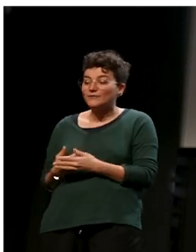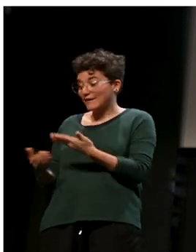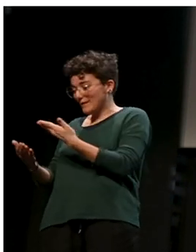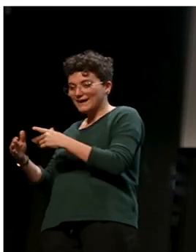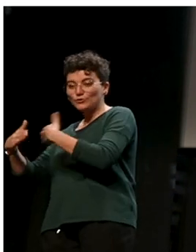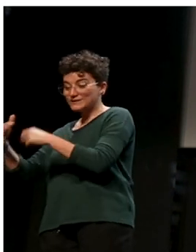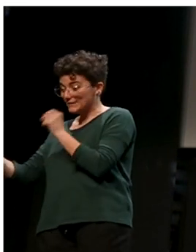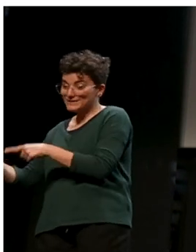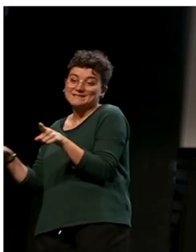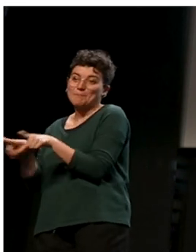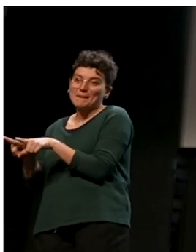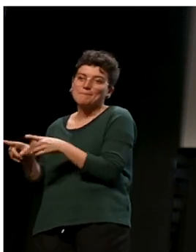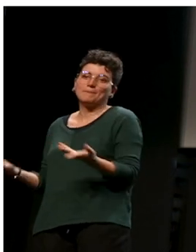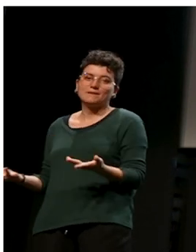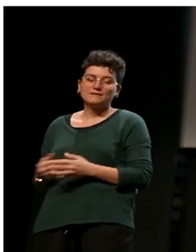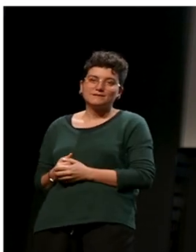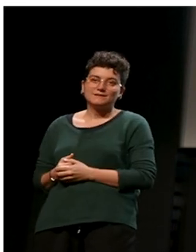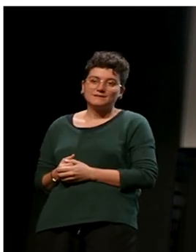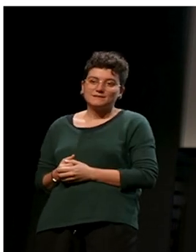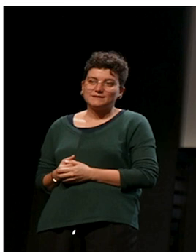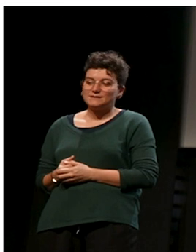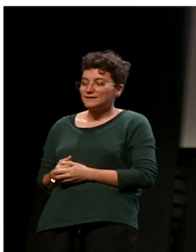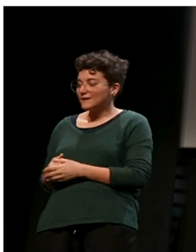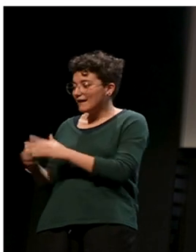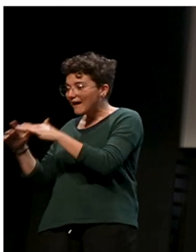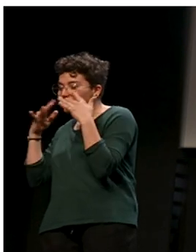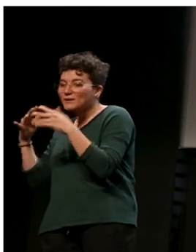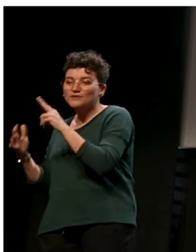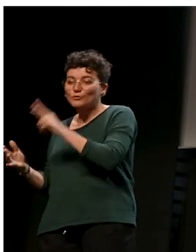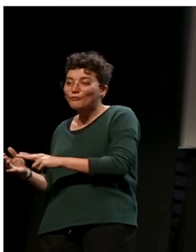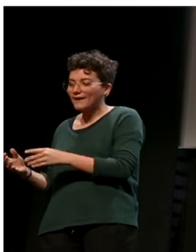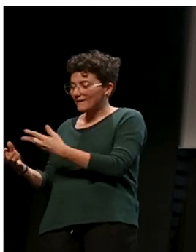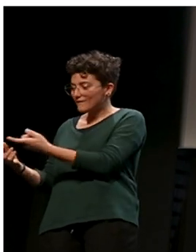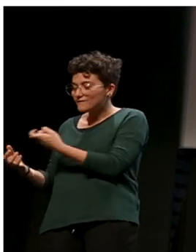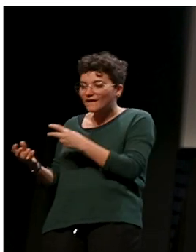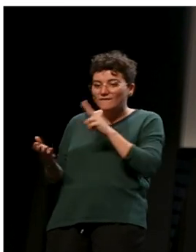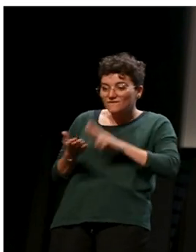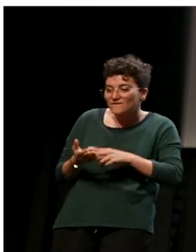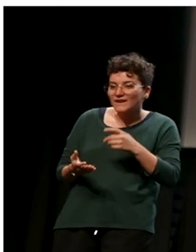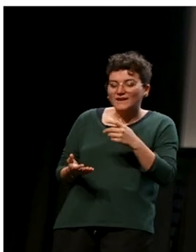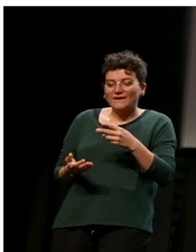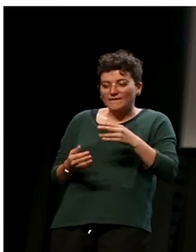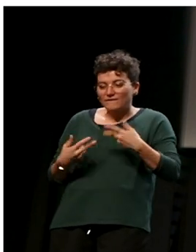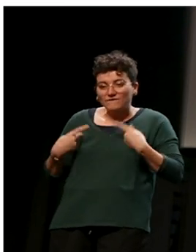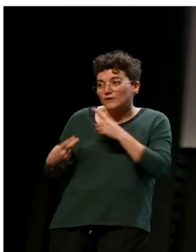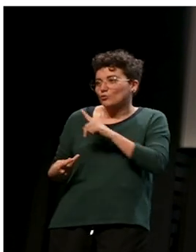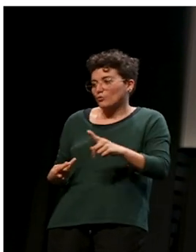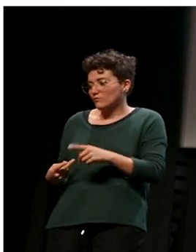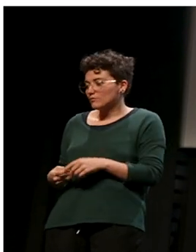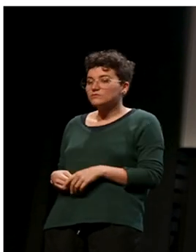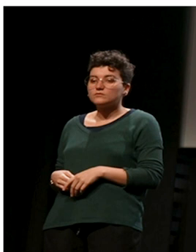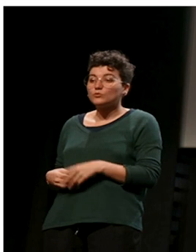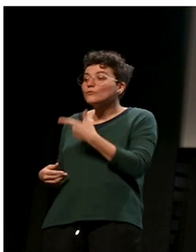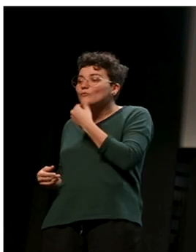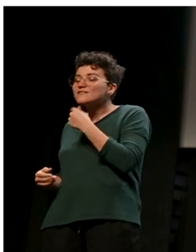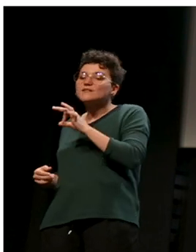juste. Midjourney, c'est pareil. T'as pas d'inspiration, tu veux une maison dans les nuages. Bah, c'est facile. Tu vas taper je